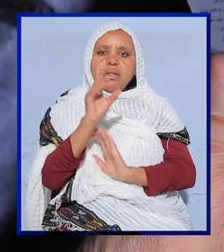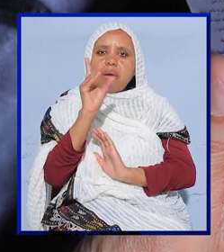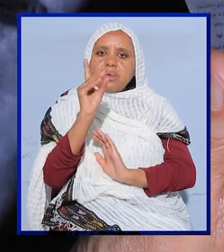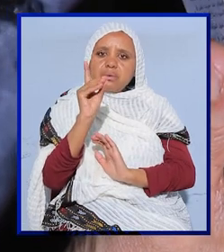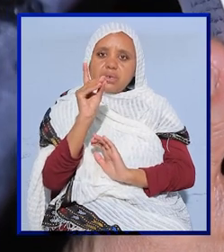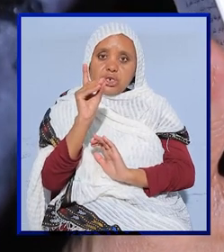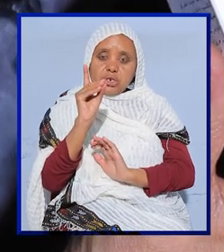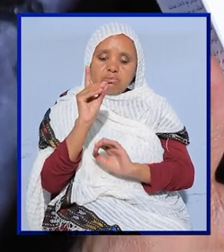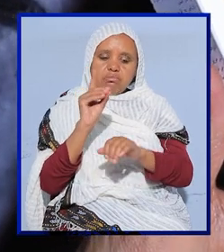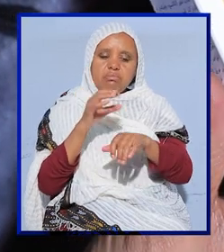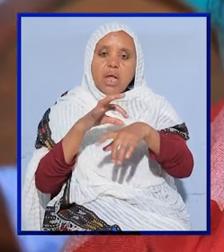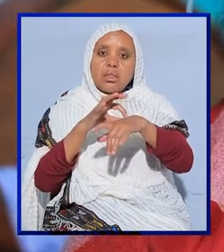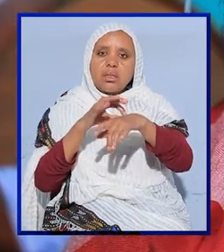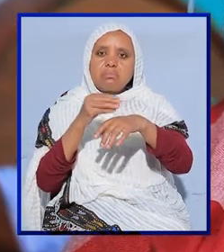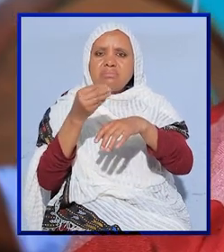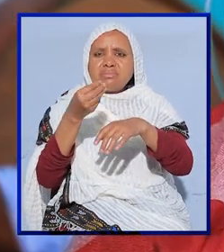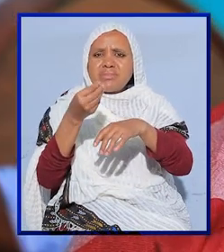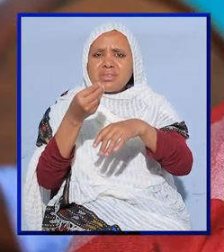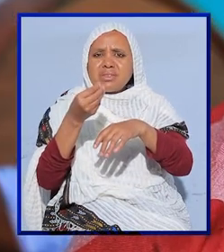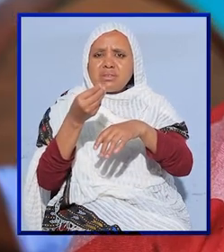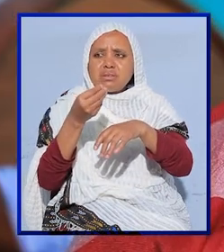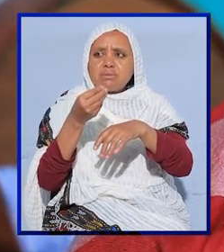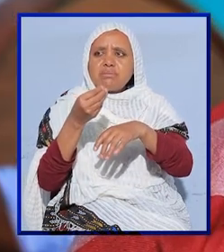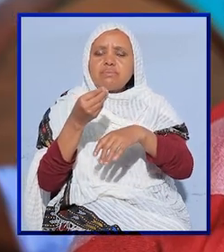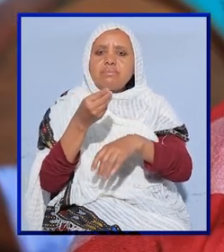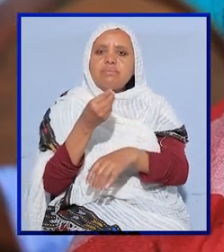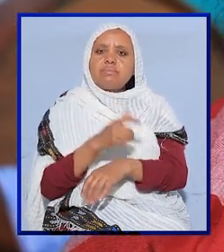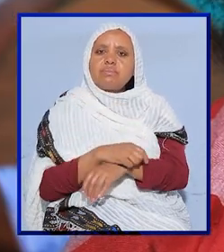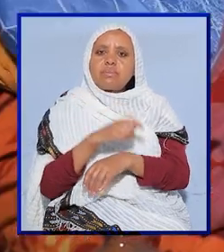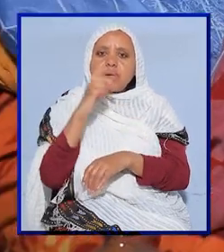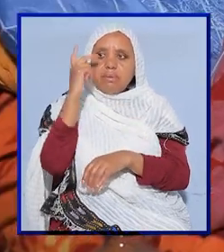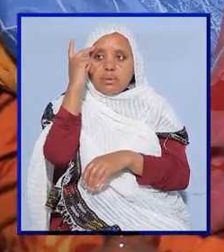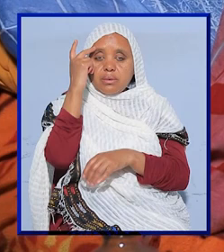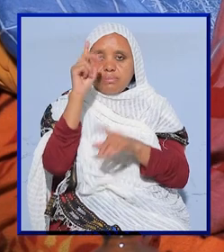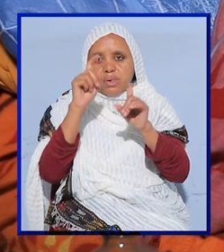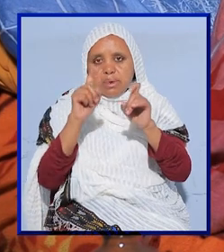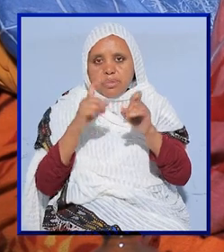የአጥንቴ ነው፣ ለአጥንቴ ሳስቶ ፓስተር ተመርመው